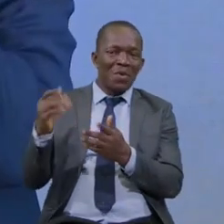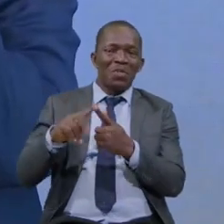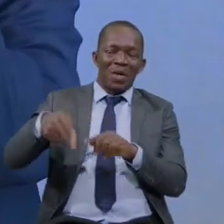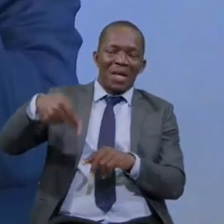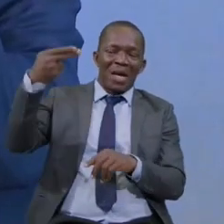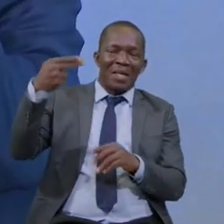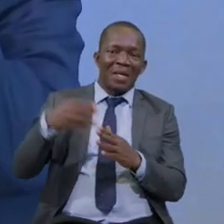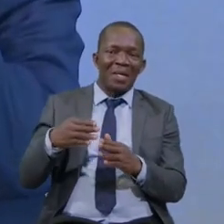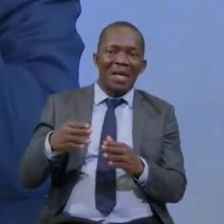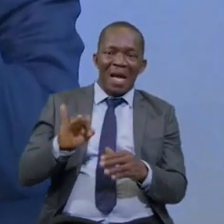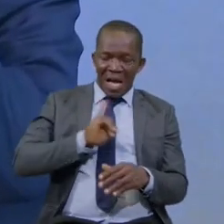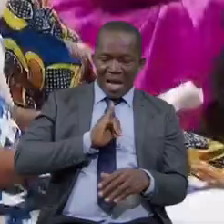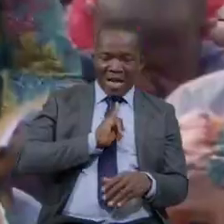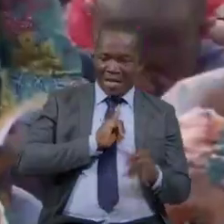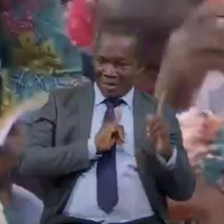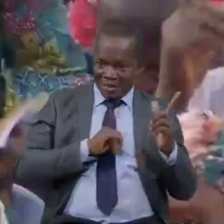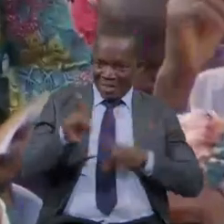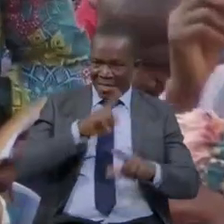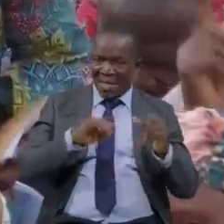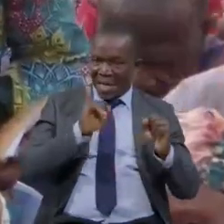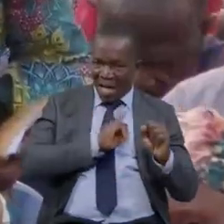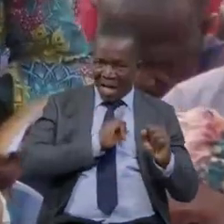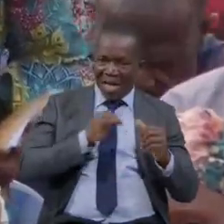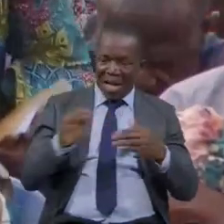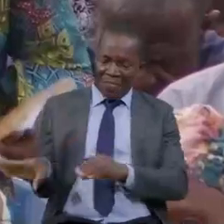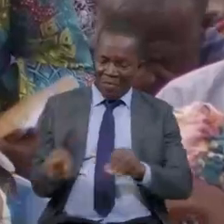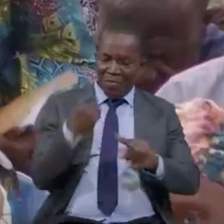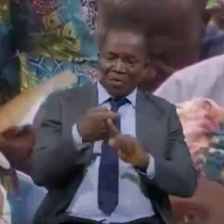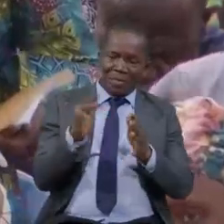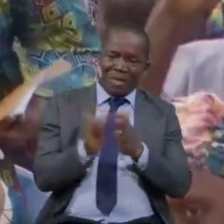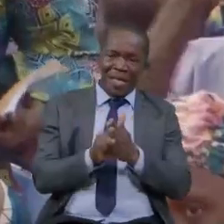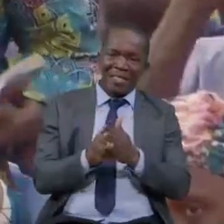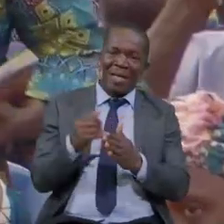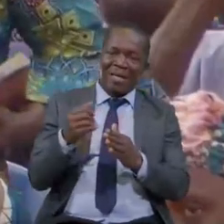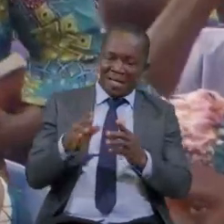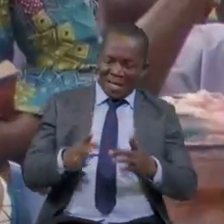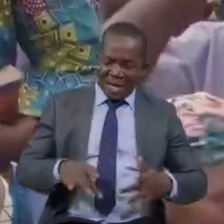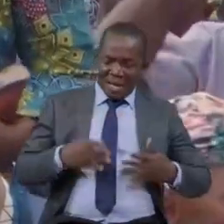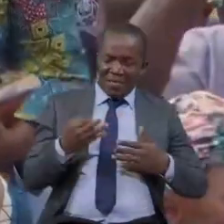Moi, j'ai fini. Avec cette vie d'échec,